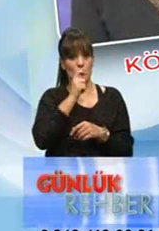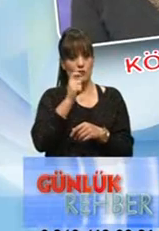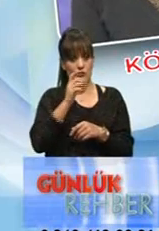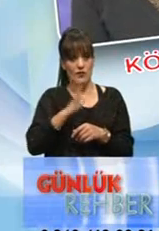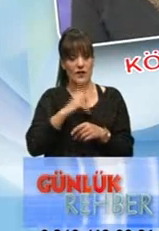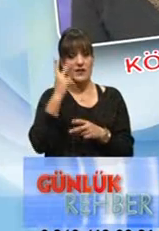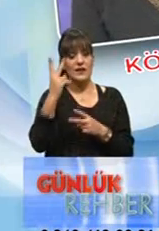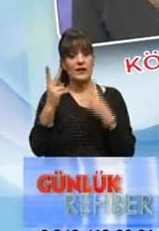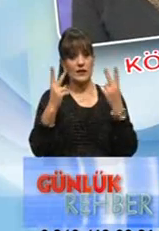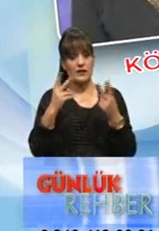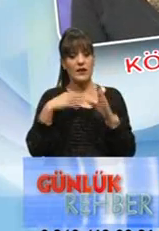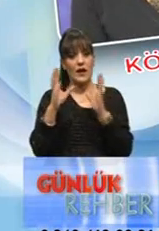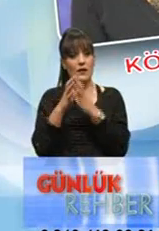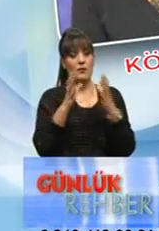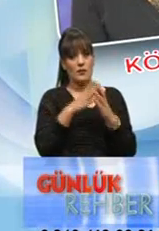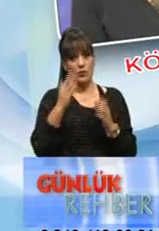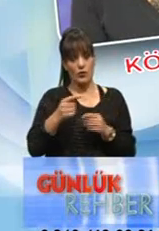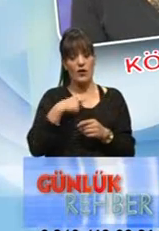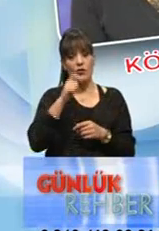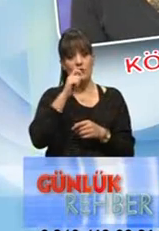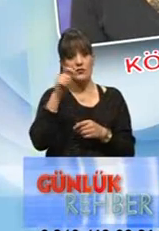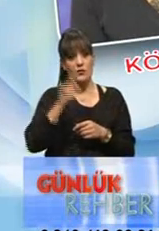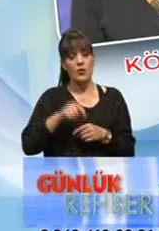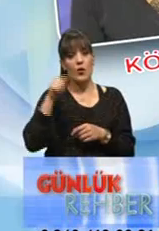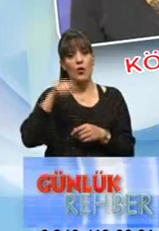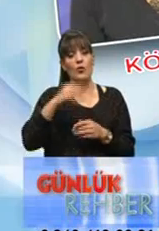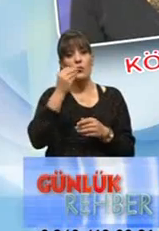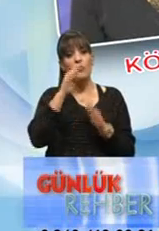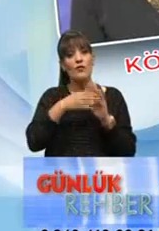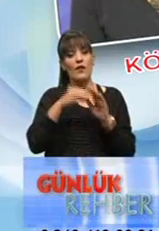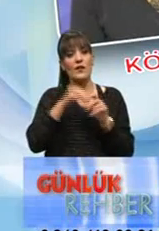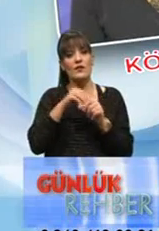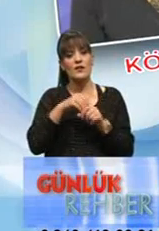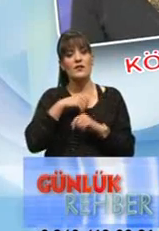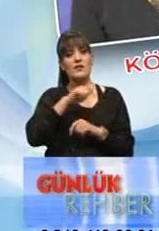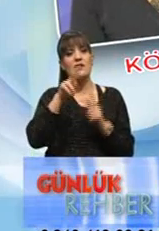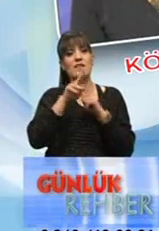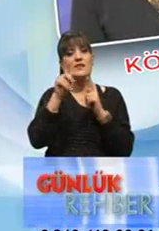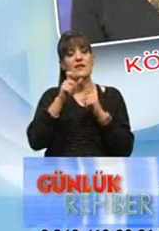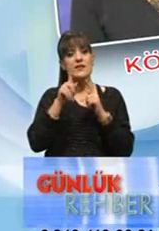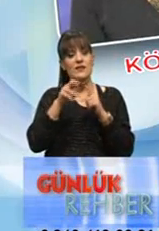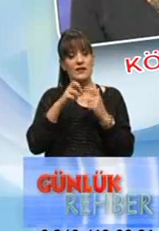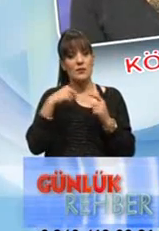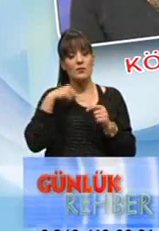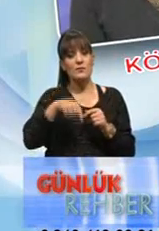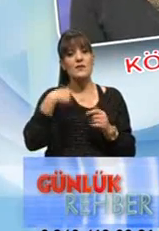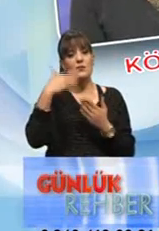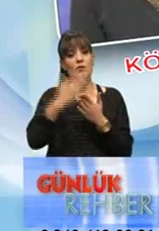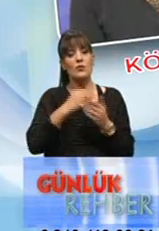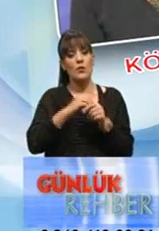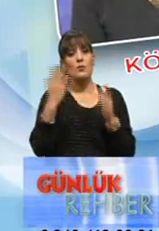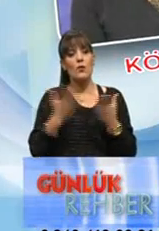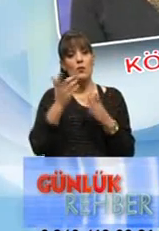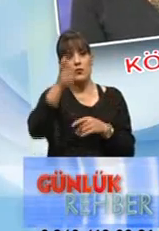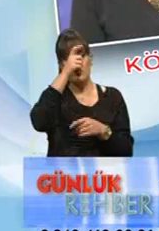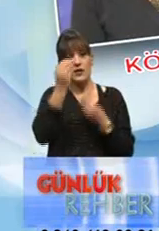hı. İkişer ekipler halinde sunuyorlar. Orada mutfakta kısır yapıyorlar ve bizim yayınımızda bol bol Türk